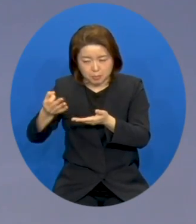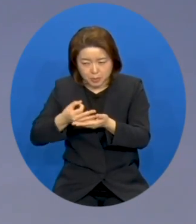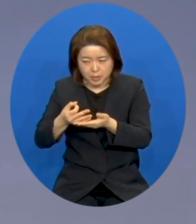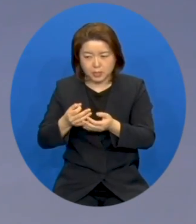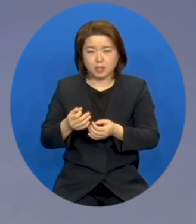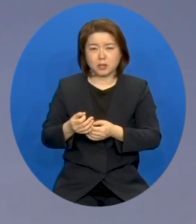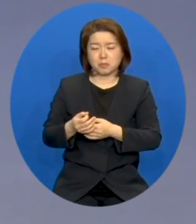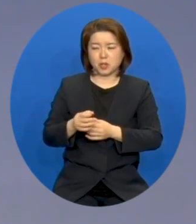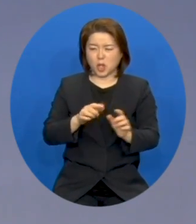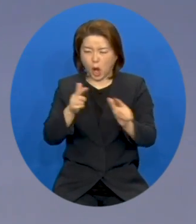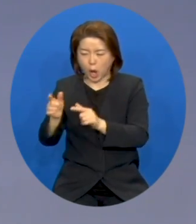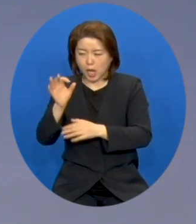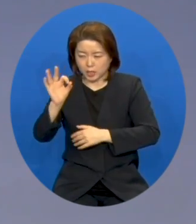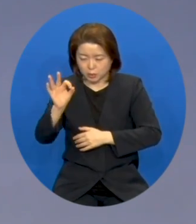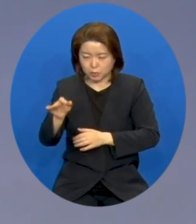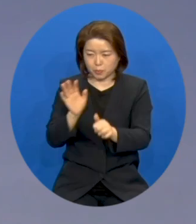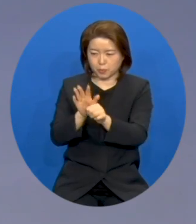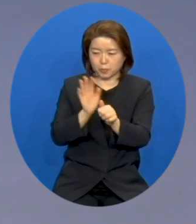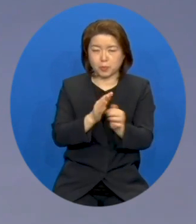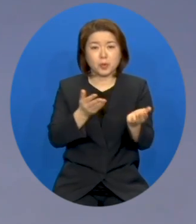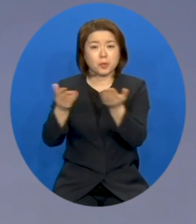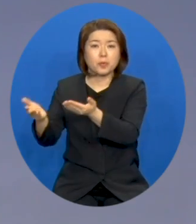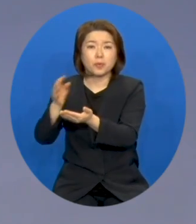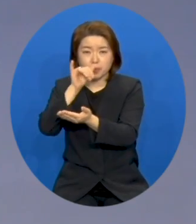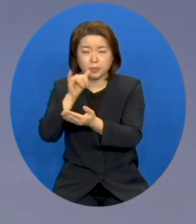역할을 했었던 것 같습니다.